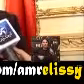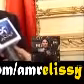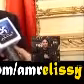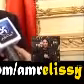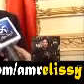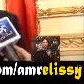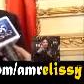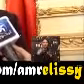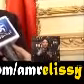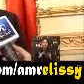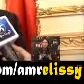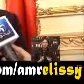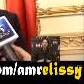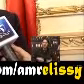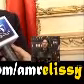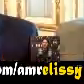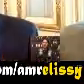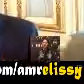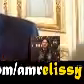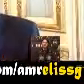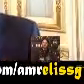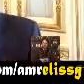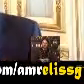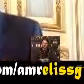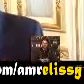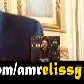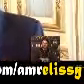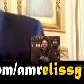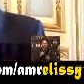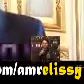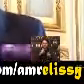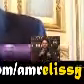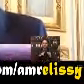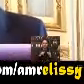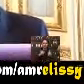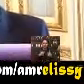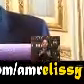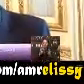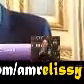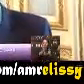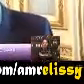وبحيث يشعروا بالإطمئنان والأمان. أساسيات هذه المبادرة